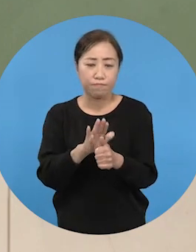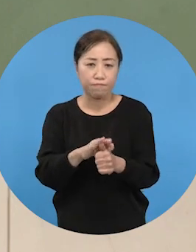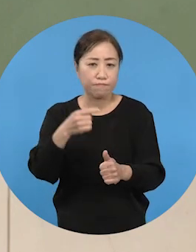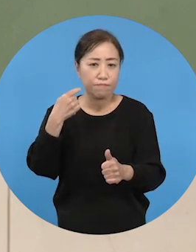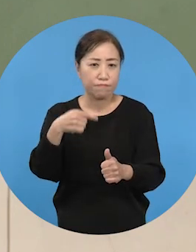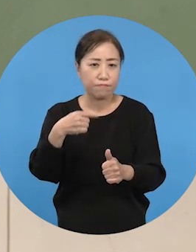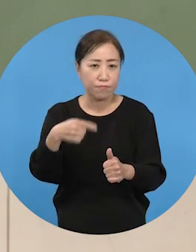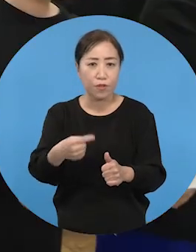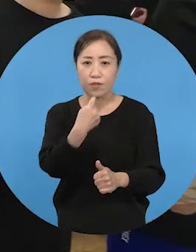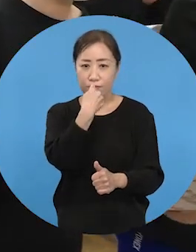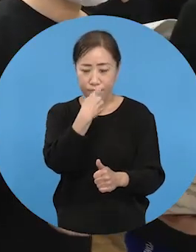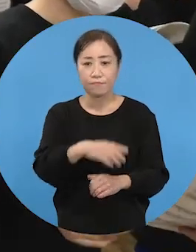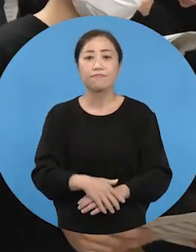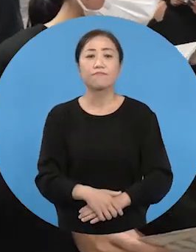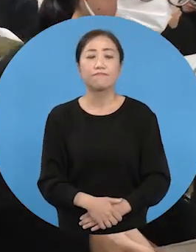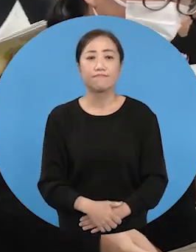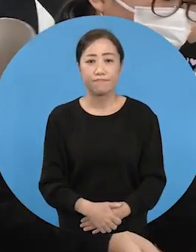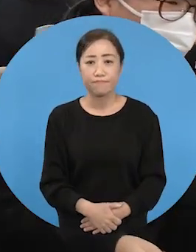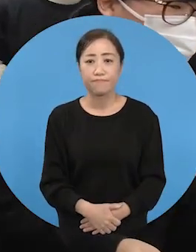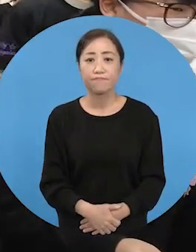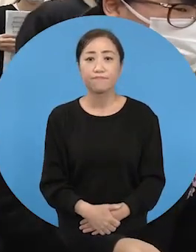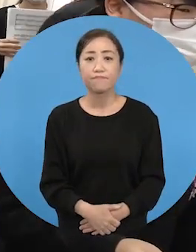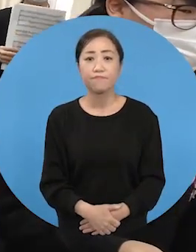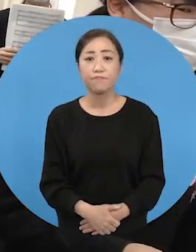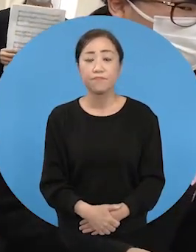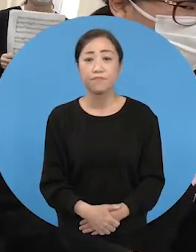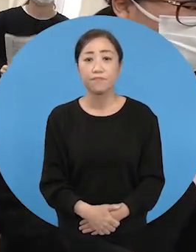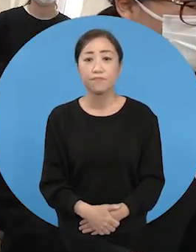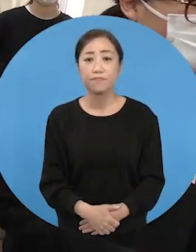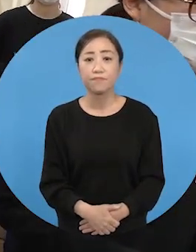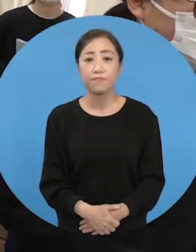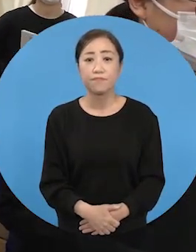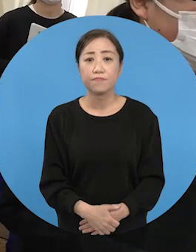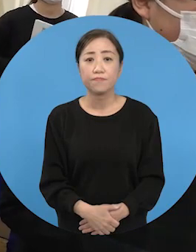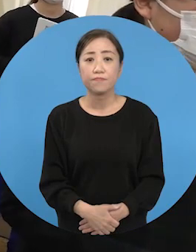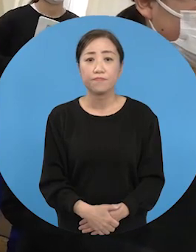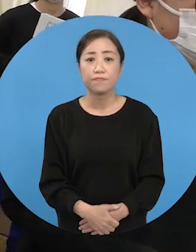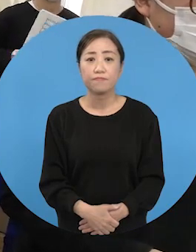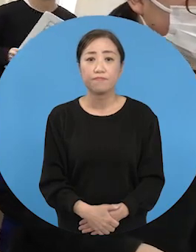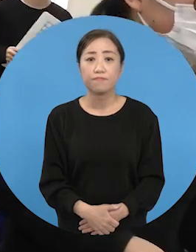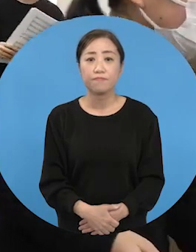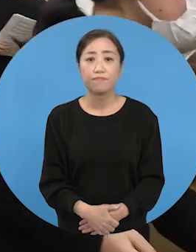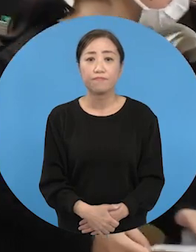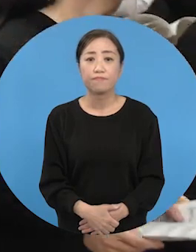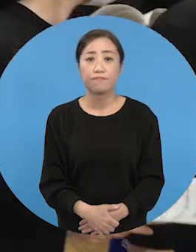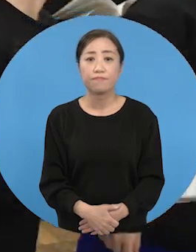ので全力で応援したいと思って今も続けています。